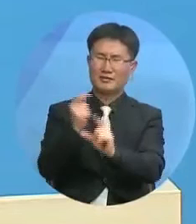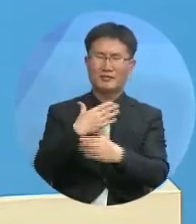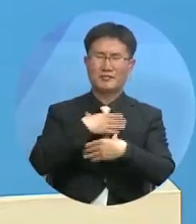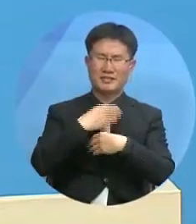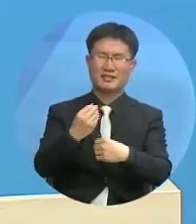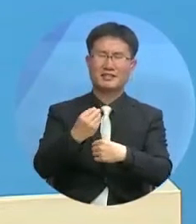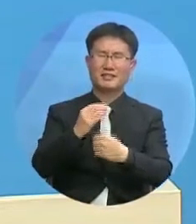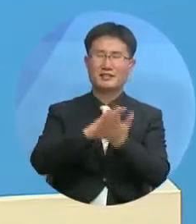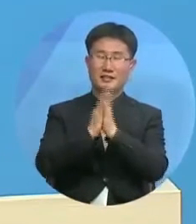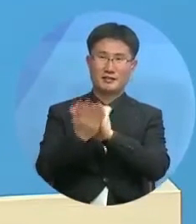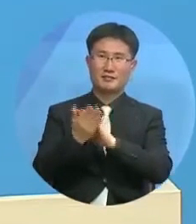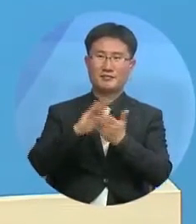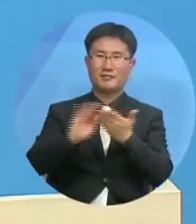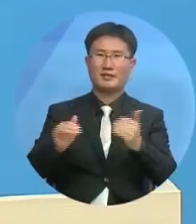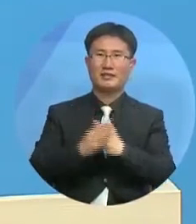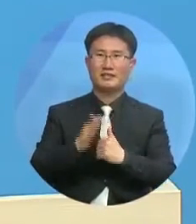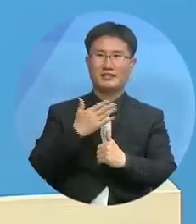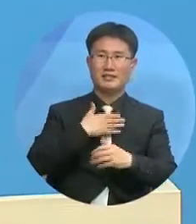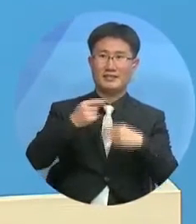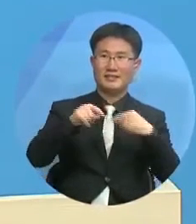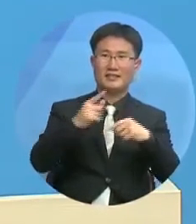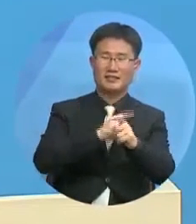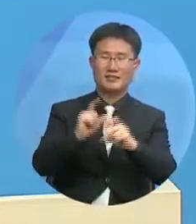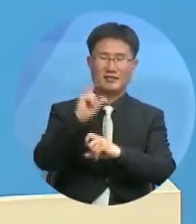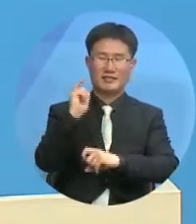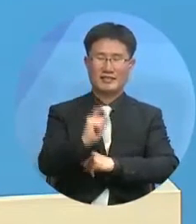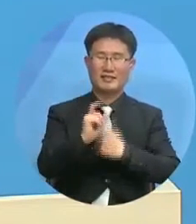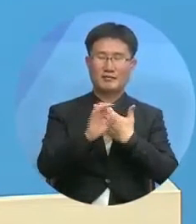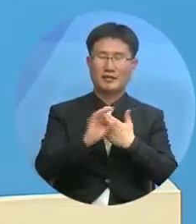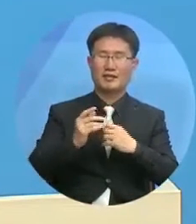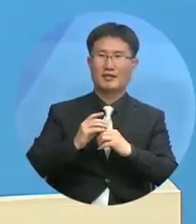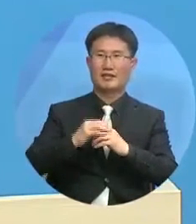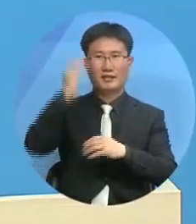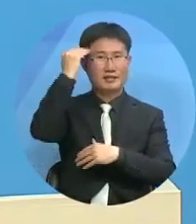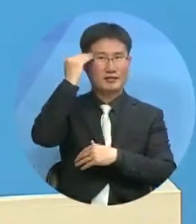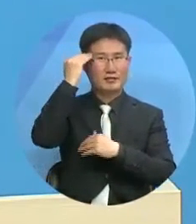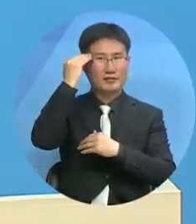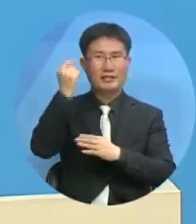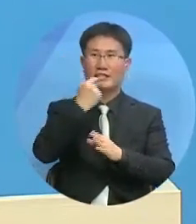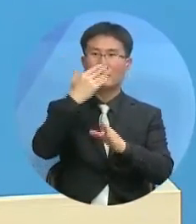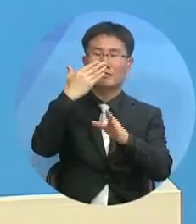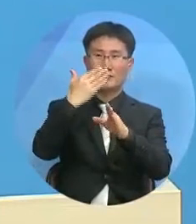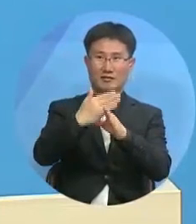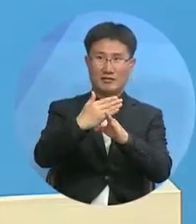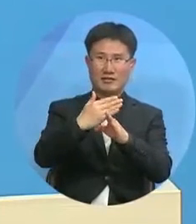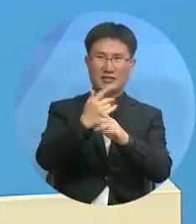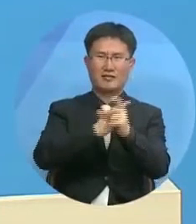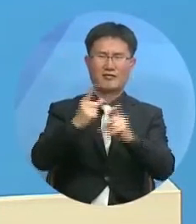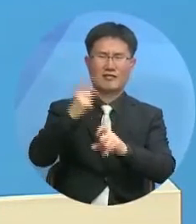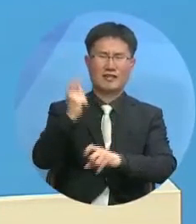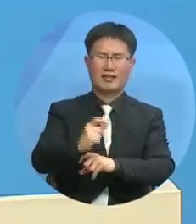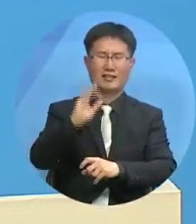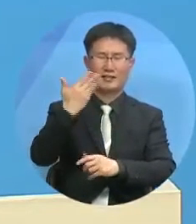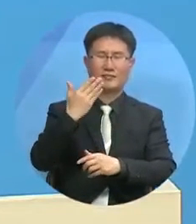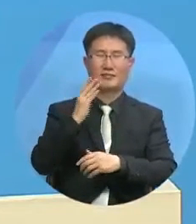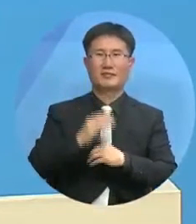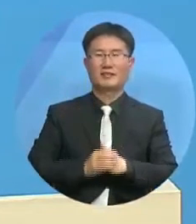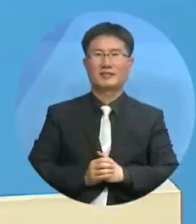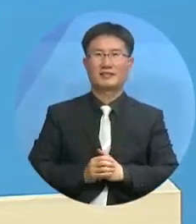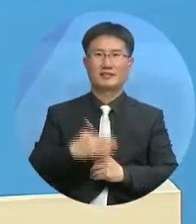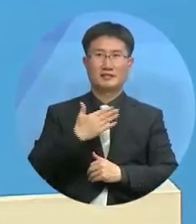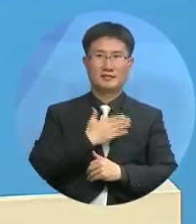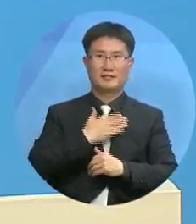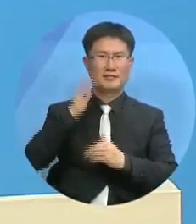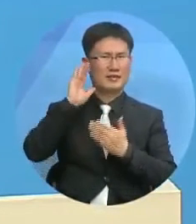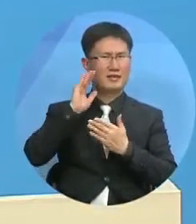제가 하는 제 심상정 정치가 더 강해지면 대한민국의 민주주의가 더 강해질 것입니다.